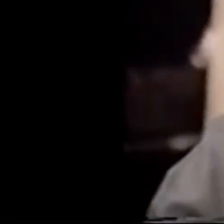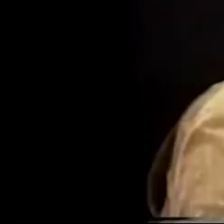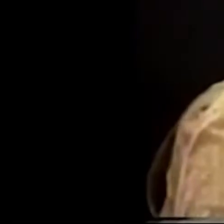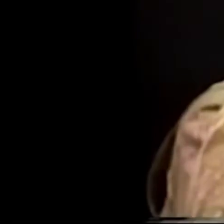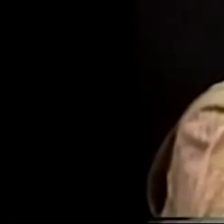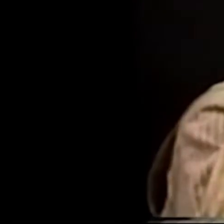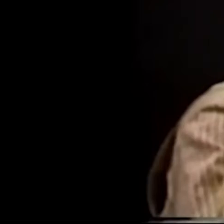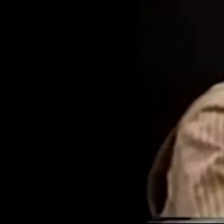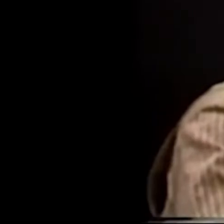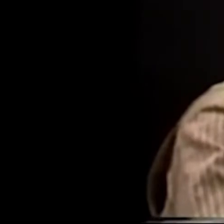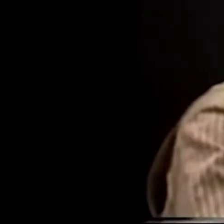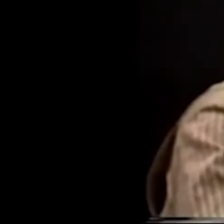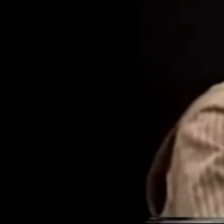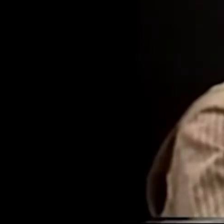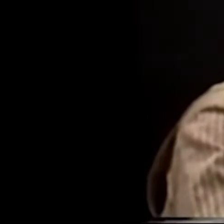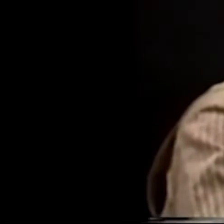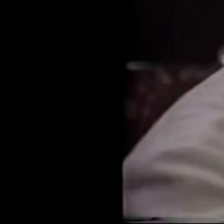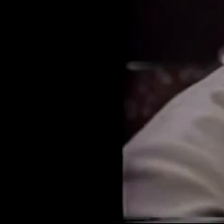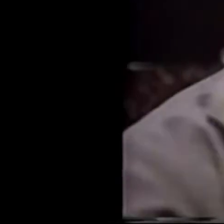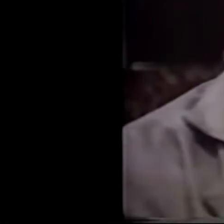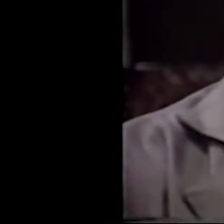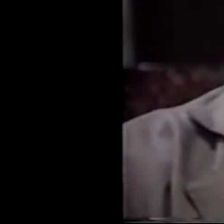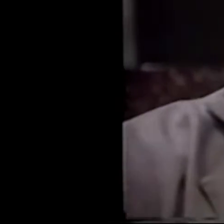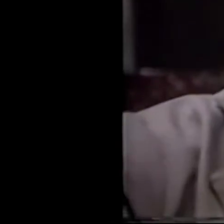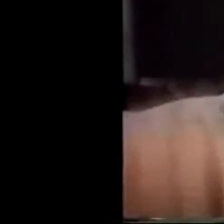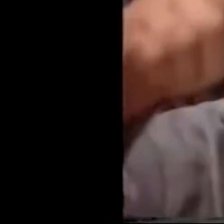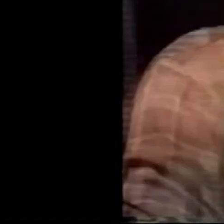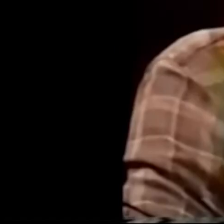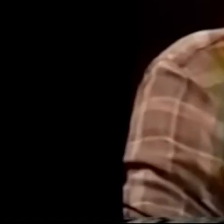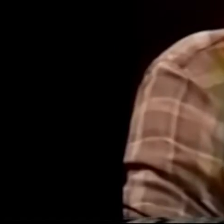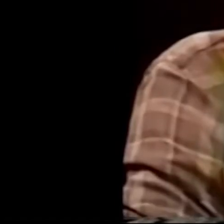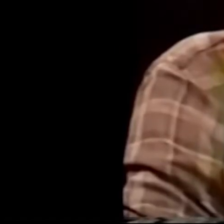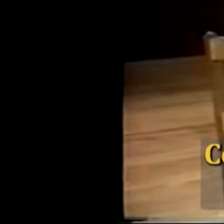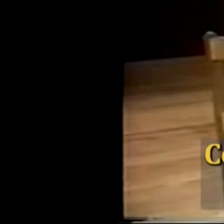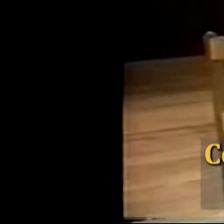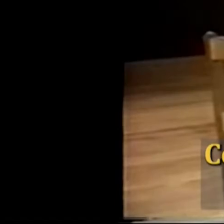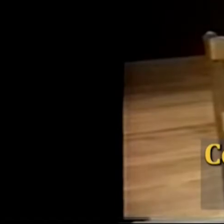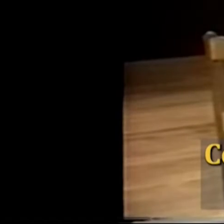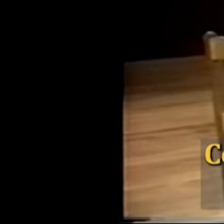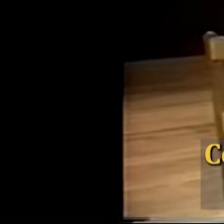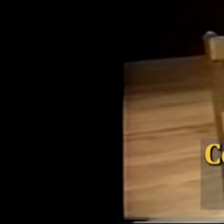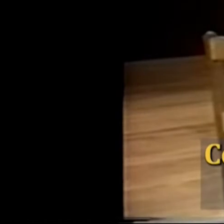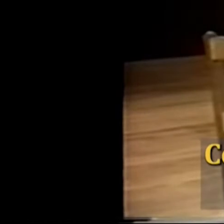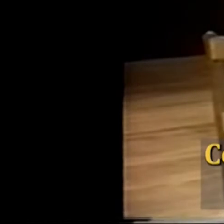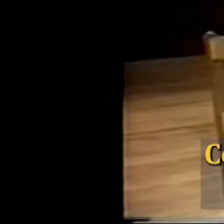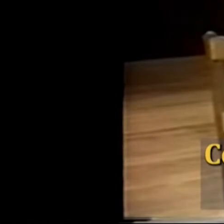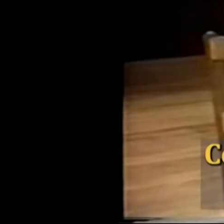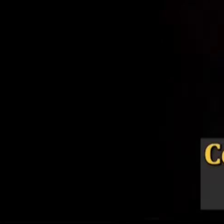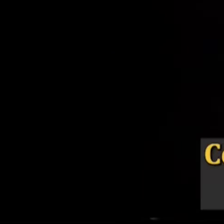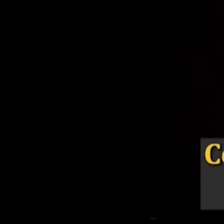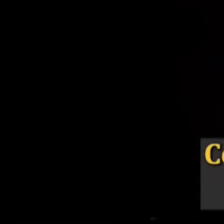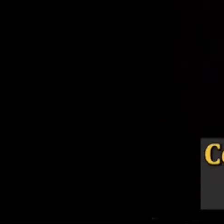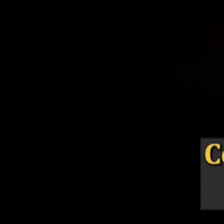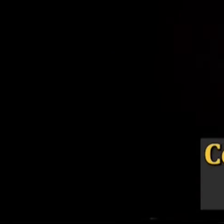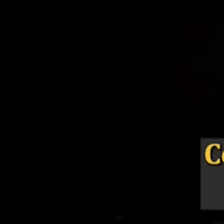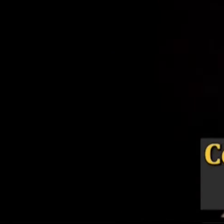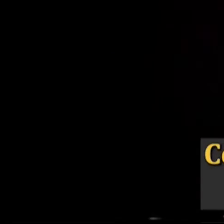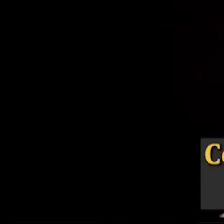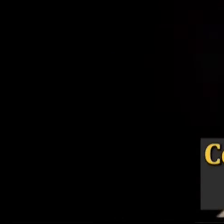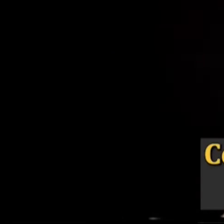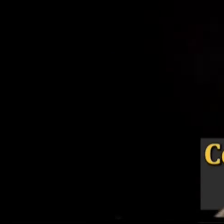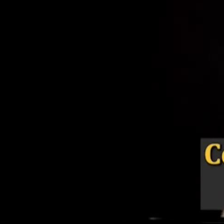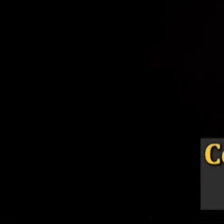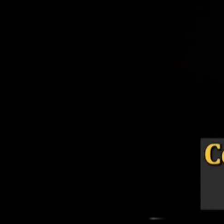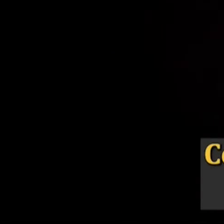America. Ah sì? Beh, perché mi diceva che qua si cattava la cuccagna. Con nanetto, l'italiano, il